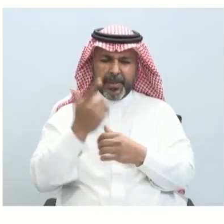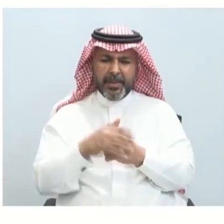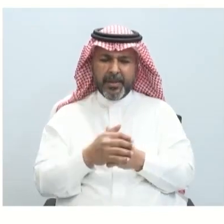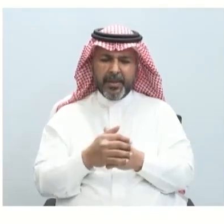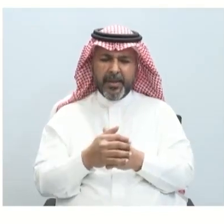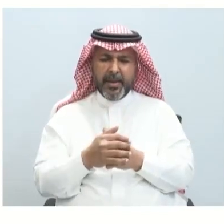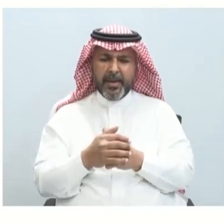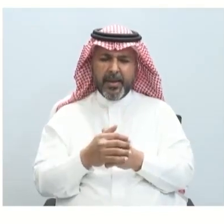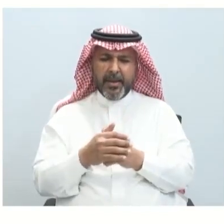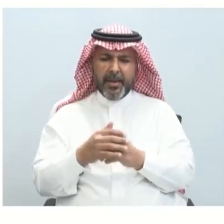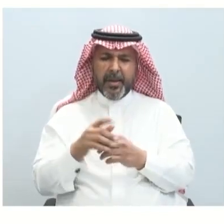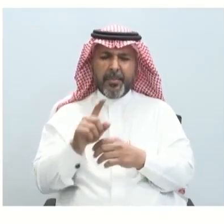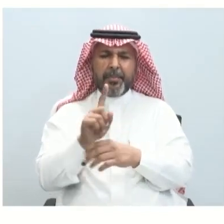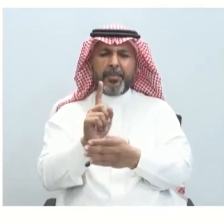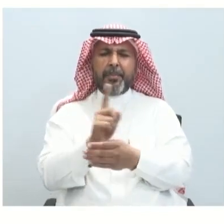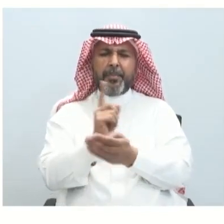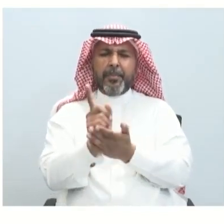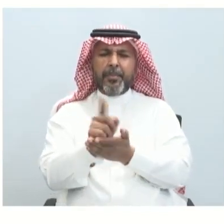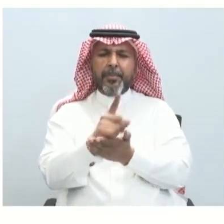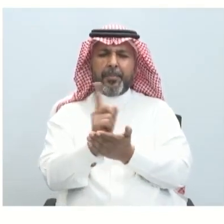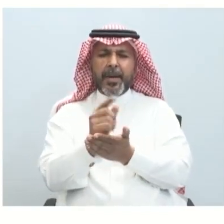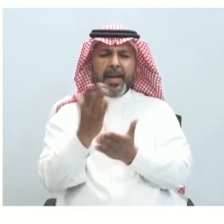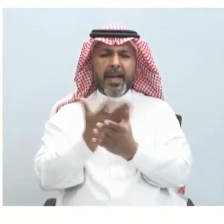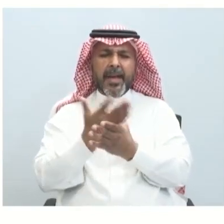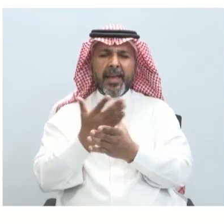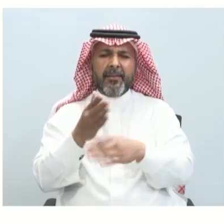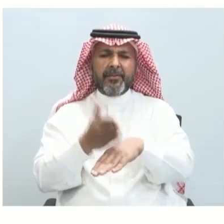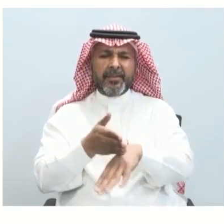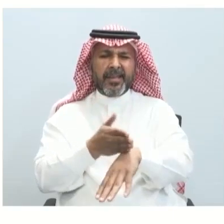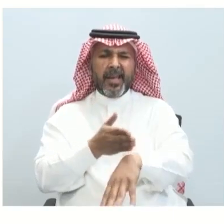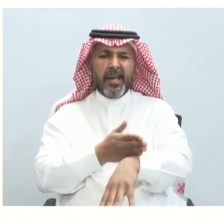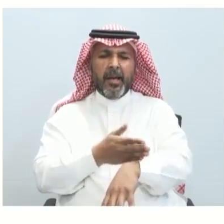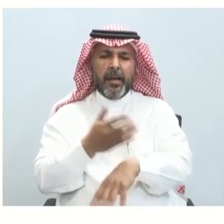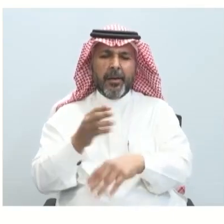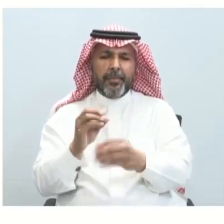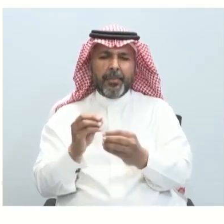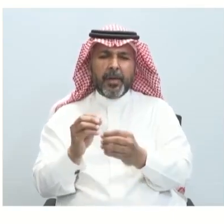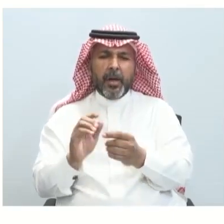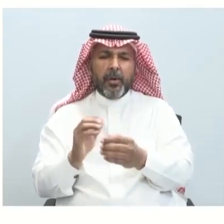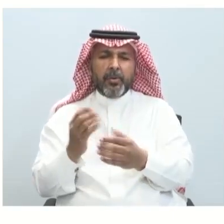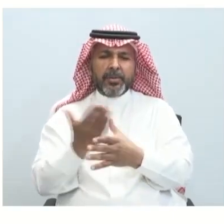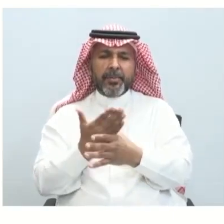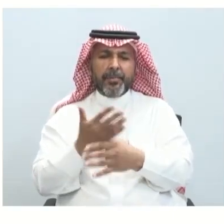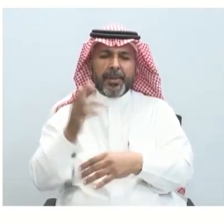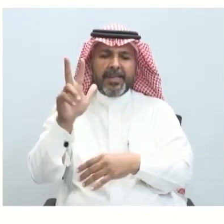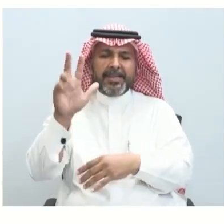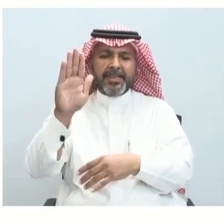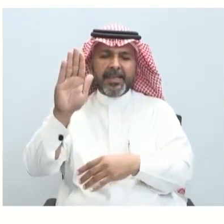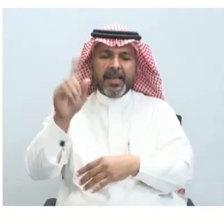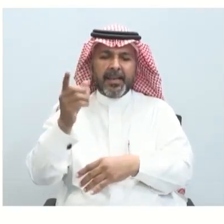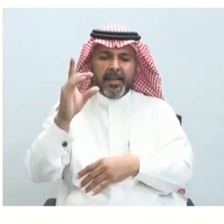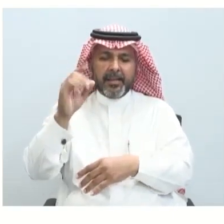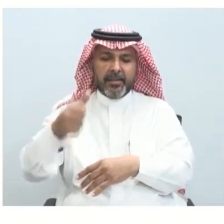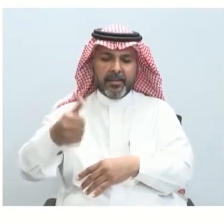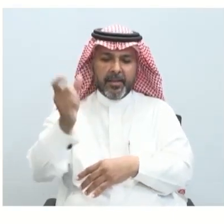تسبب العوامل البيئيه الاصابه بمرض السرطان التعرض للاشعه يؤدي لحدوث